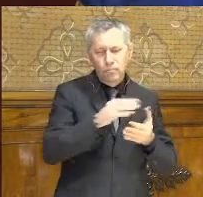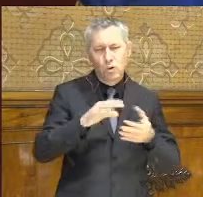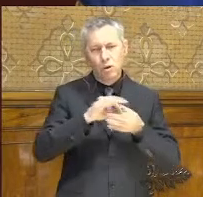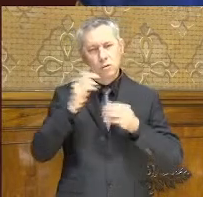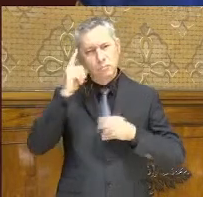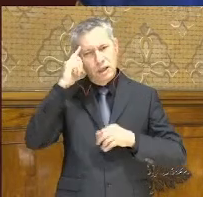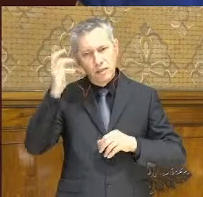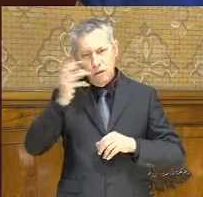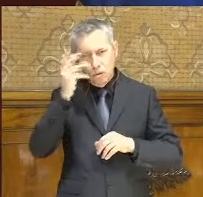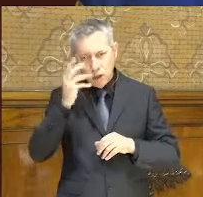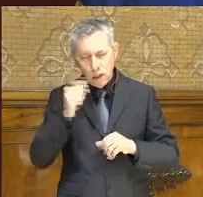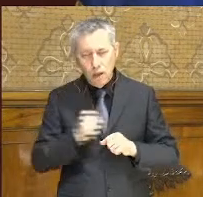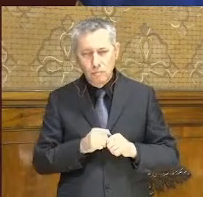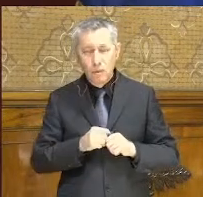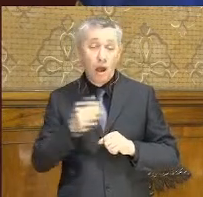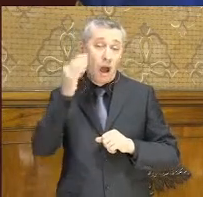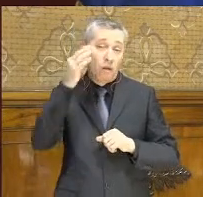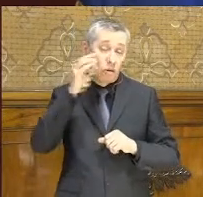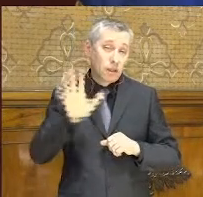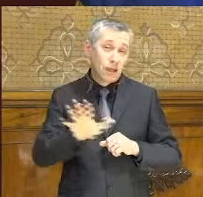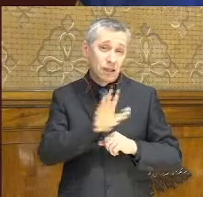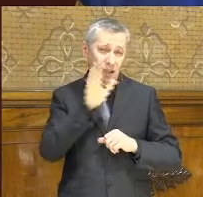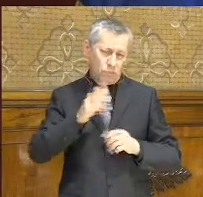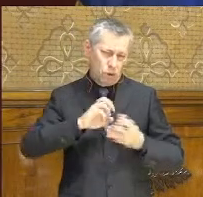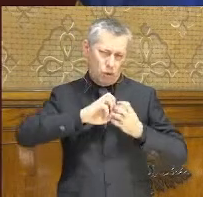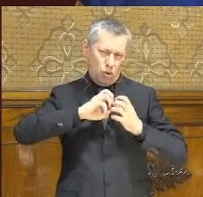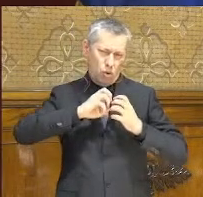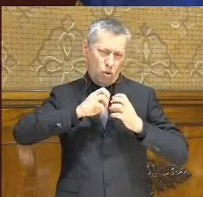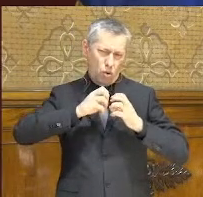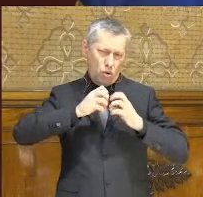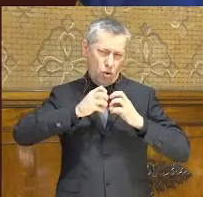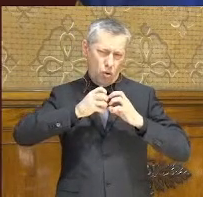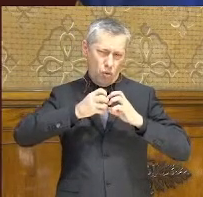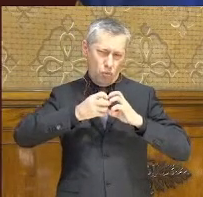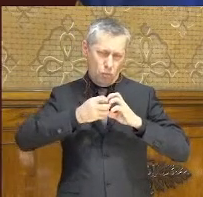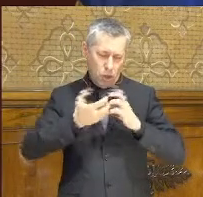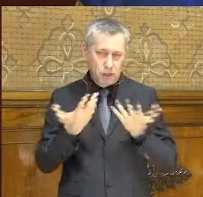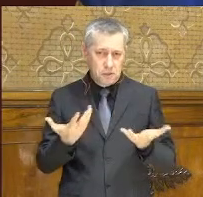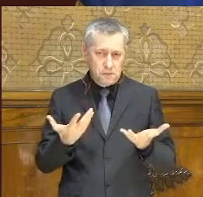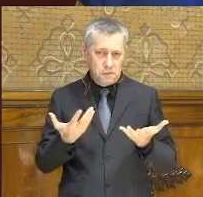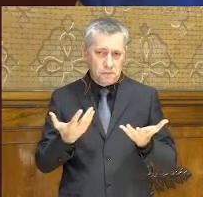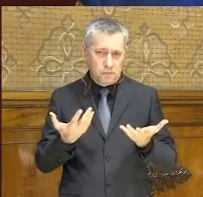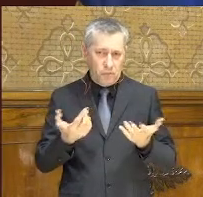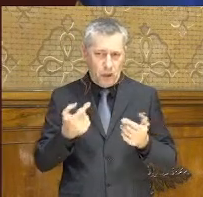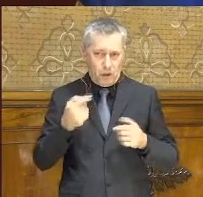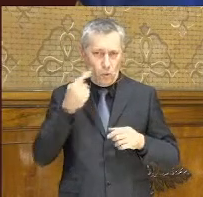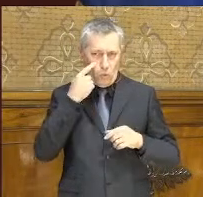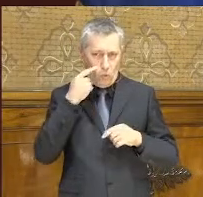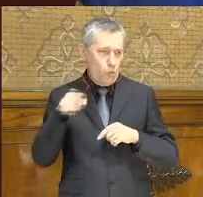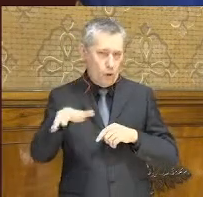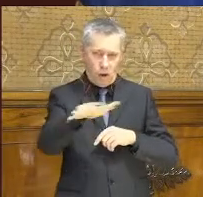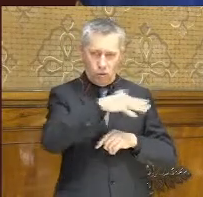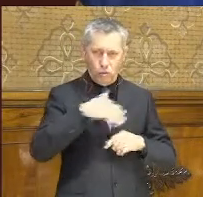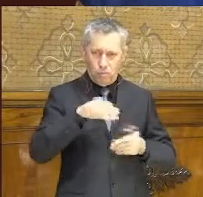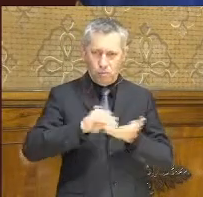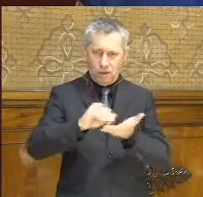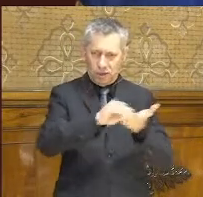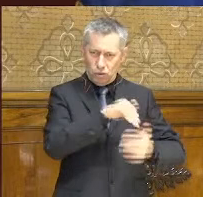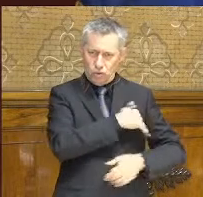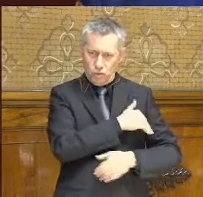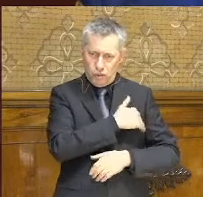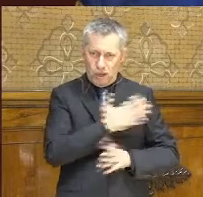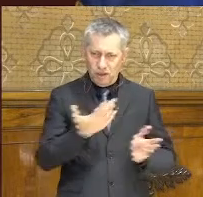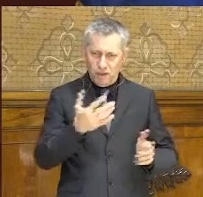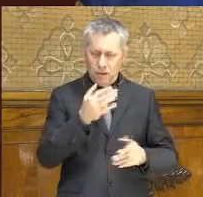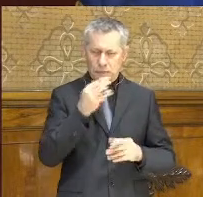teorici che a volte ci sono sembrati davvero troppo complessi da assimilare, e guardo i miei studenti che sono qui, ma Bhabha ha